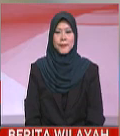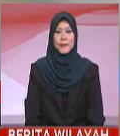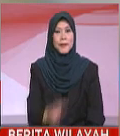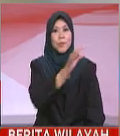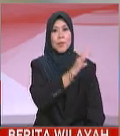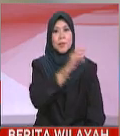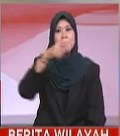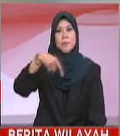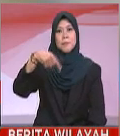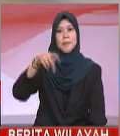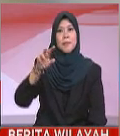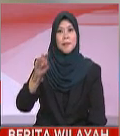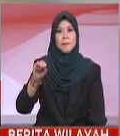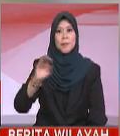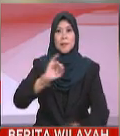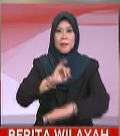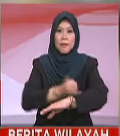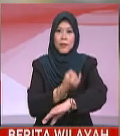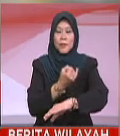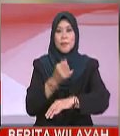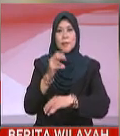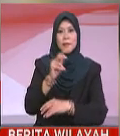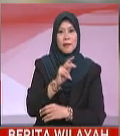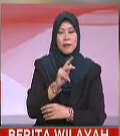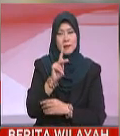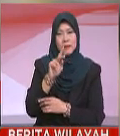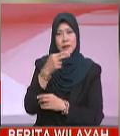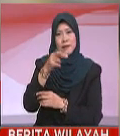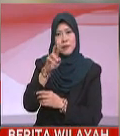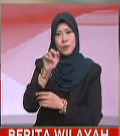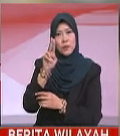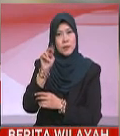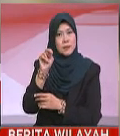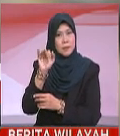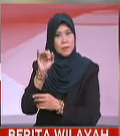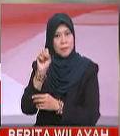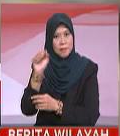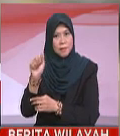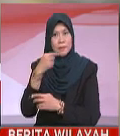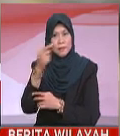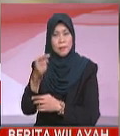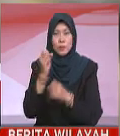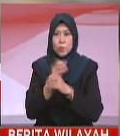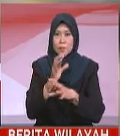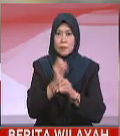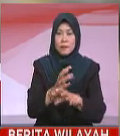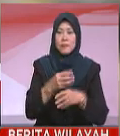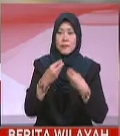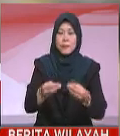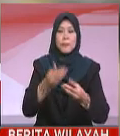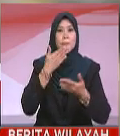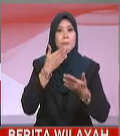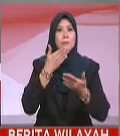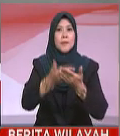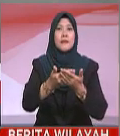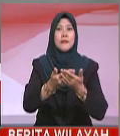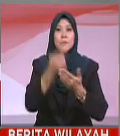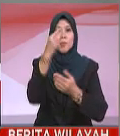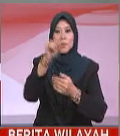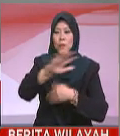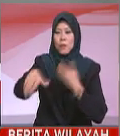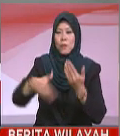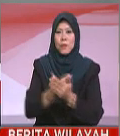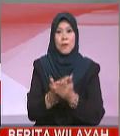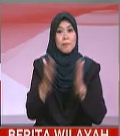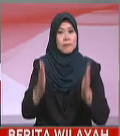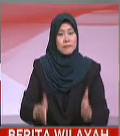Pengerusi PPPM Jerantut, Khairun Nisa Aris berkata, usaha tersebut diharap memberi kebaikan kepada semua pihak,